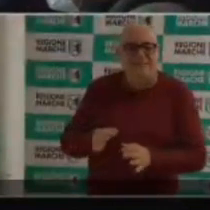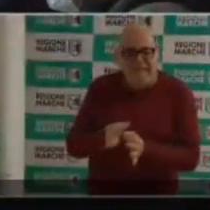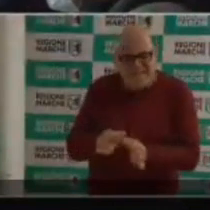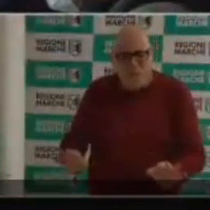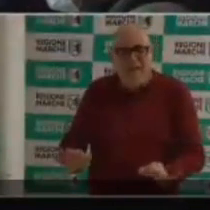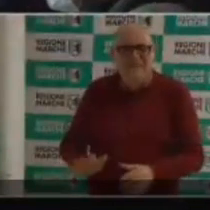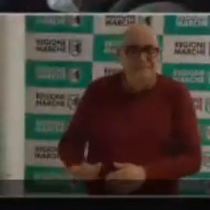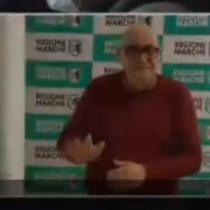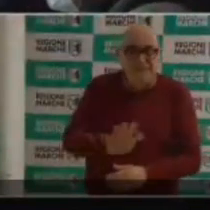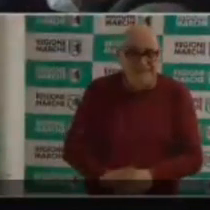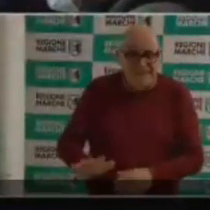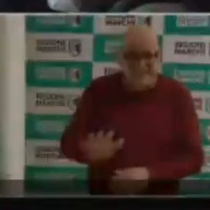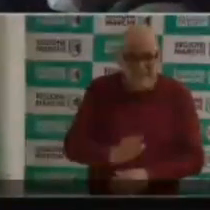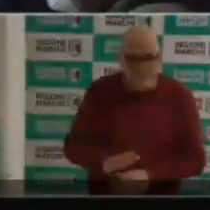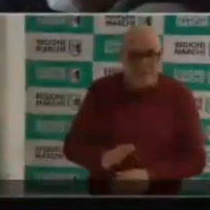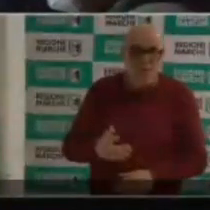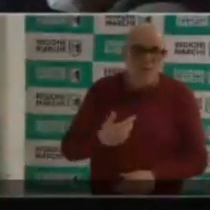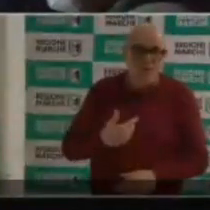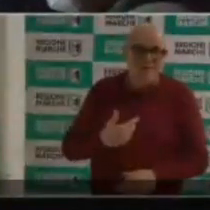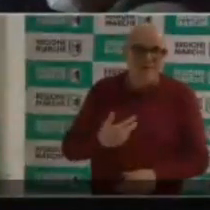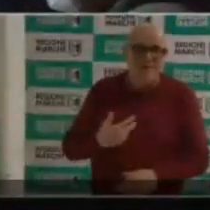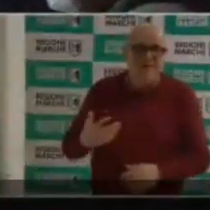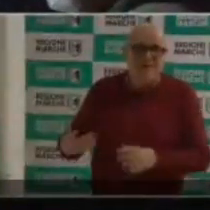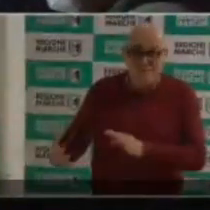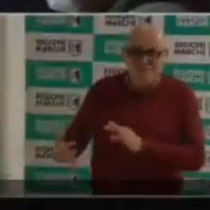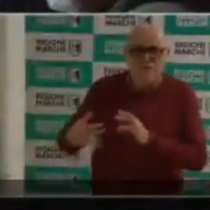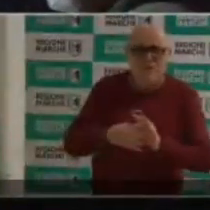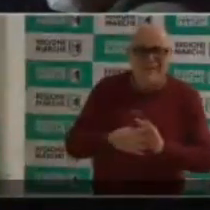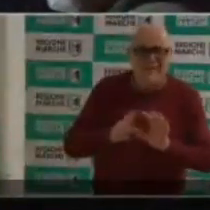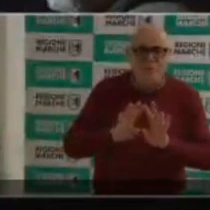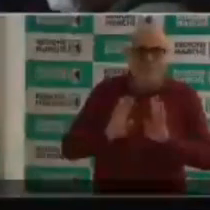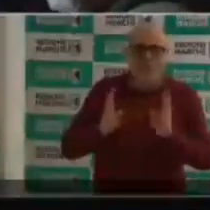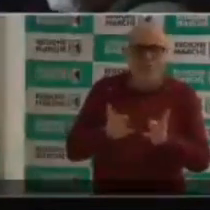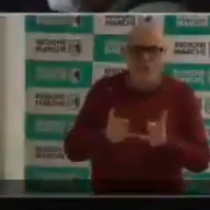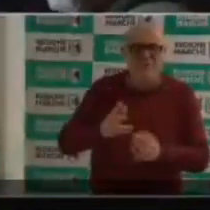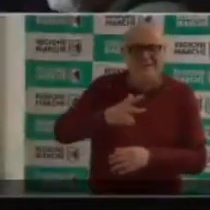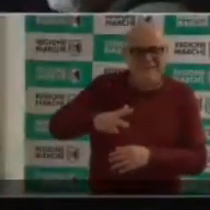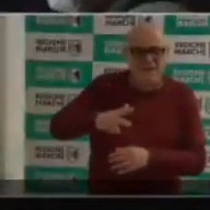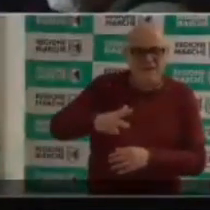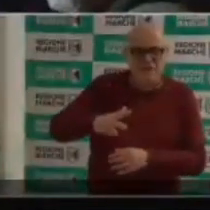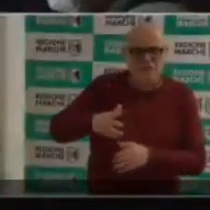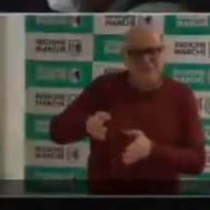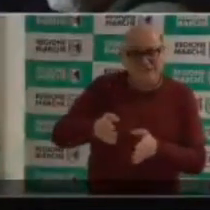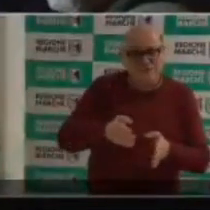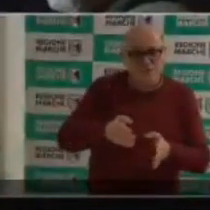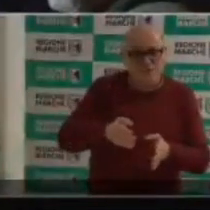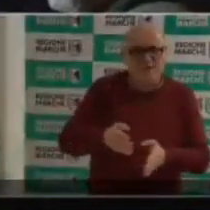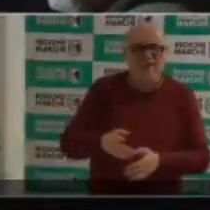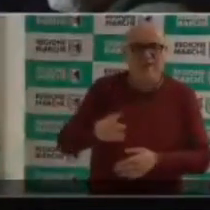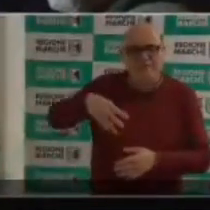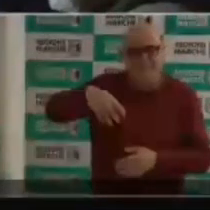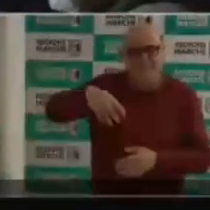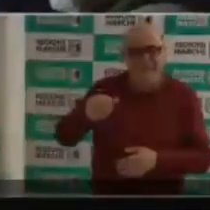per l'appunto del forum del terzo settore che è oggi rappresentato qui da noi dal portavoce Diego Mancinelli, a cui cedo volentieri la